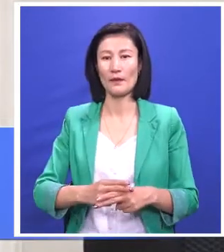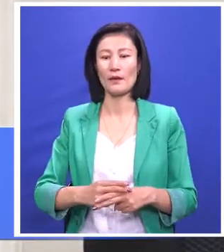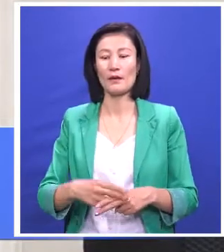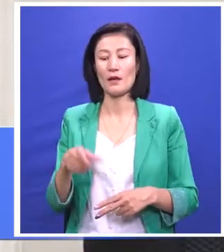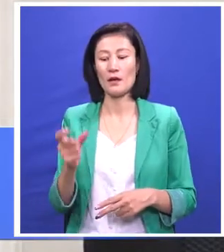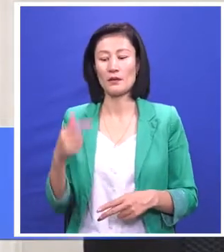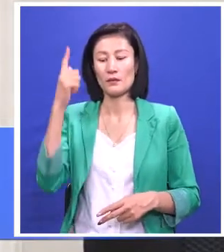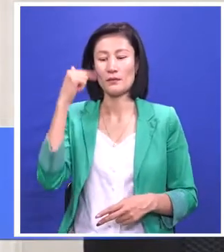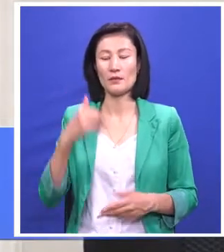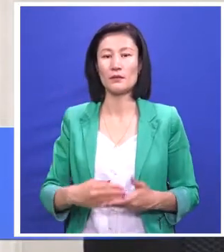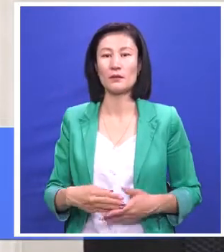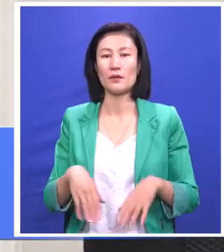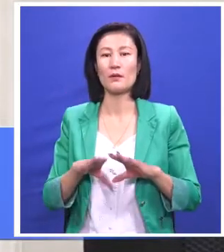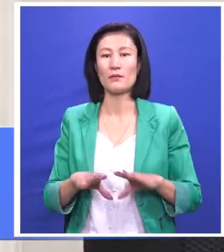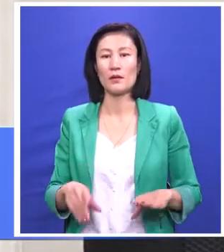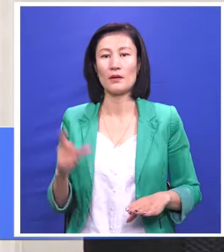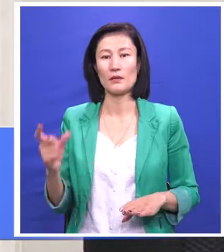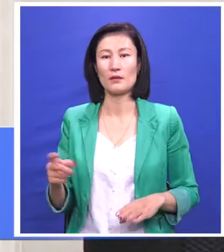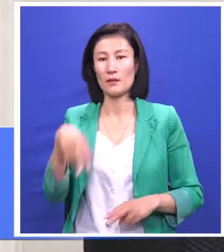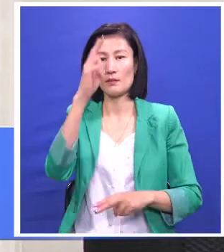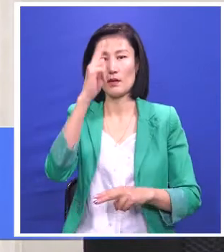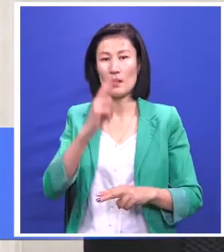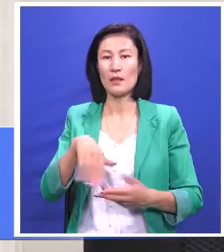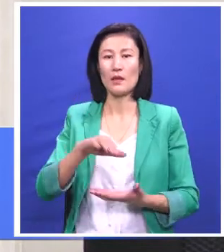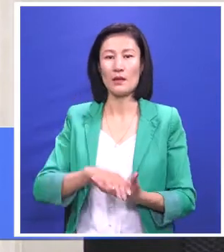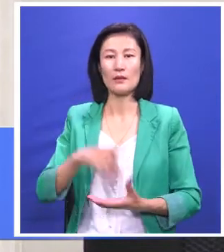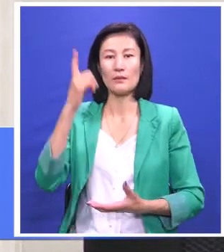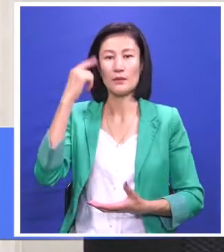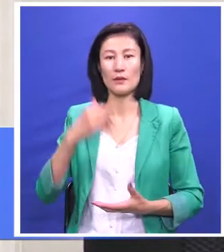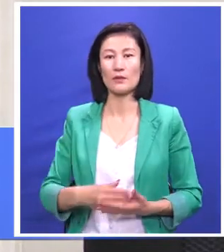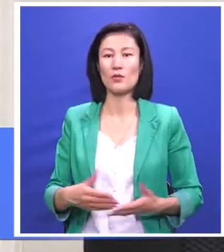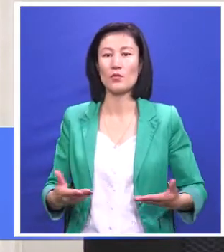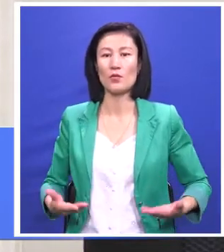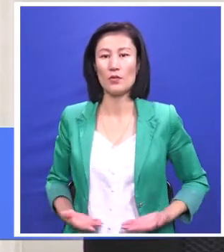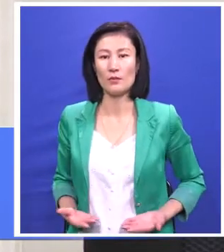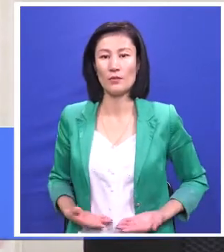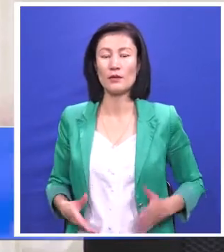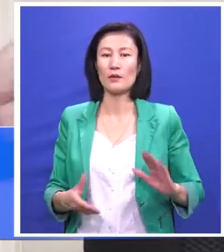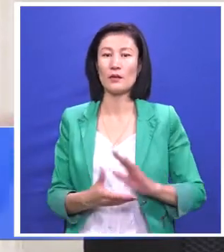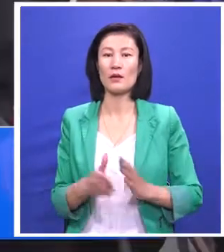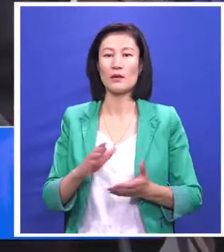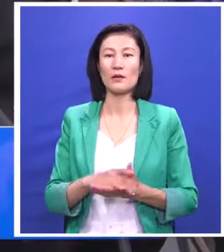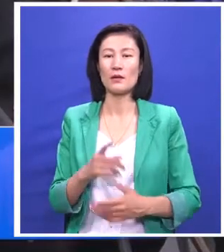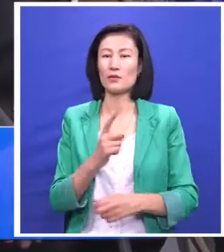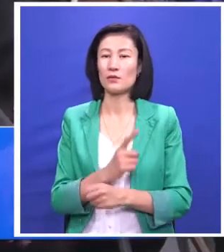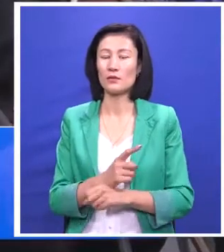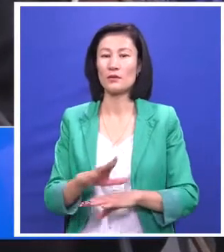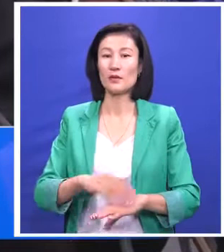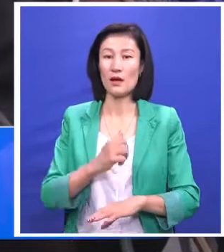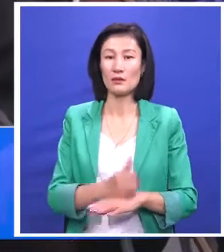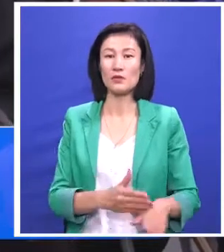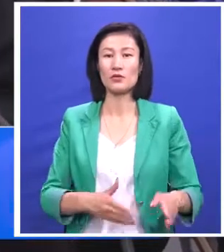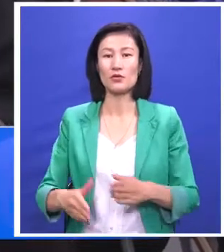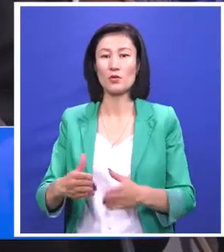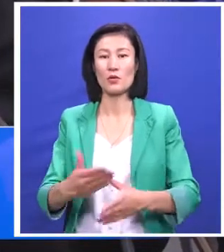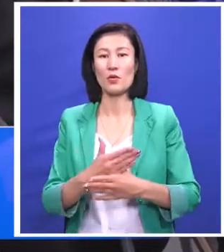тани білгені, шәкірт танығаны, бала танығаны, сөйтіп маған өмірімде сондай бір адасып кетпеуіме септігі тиді.